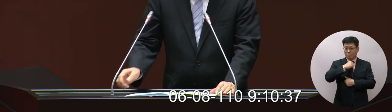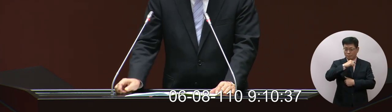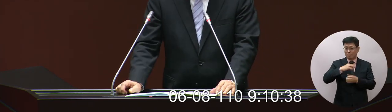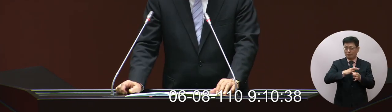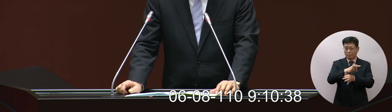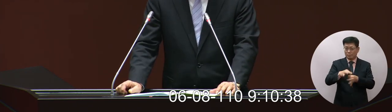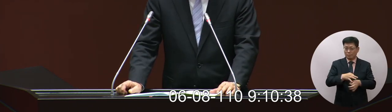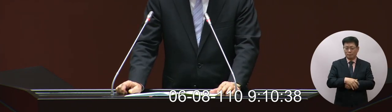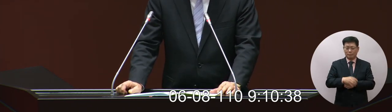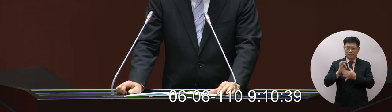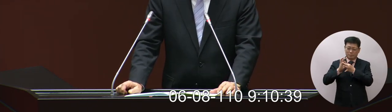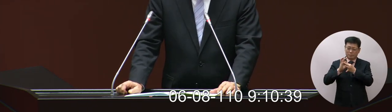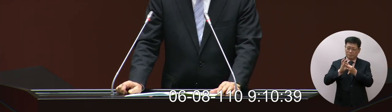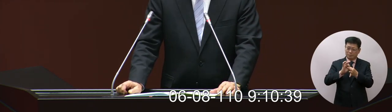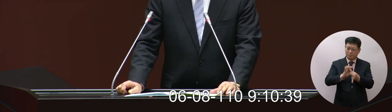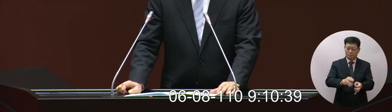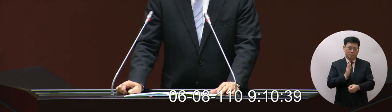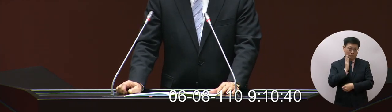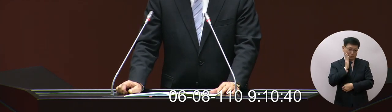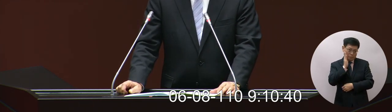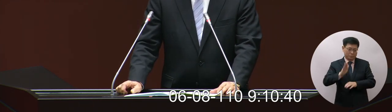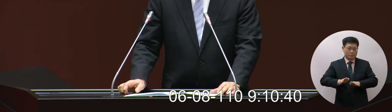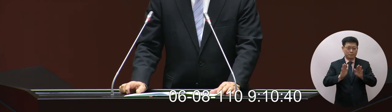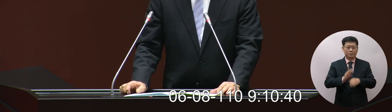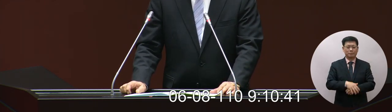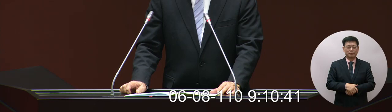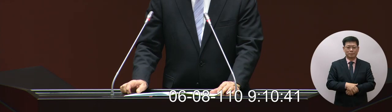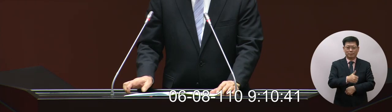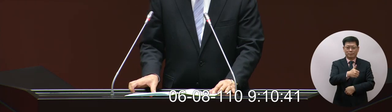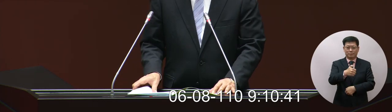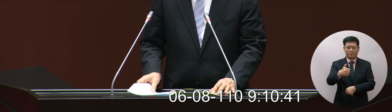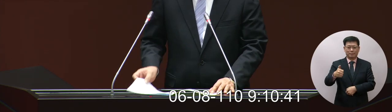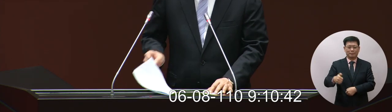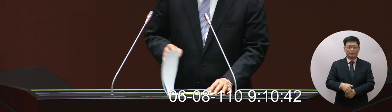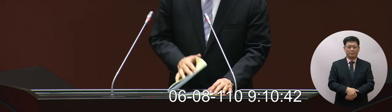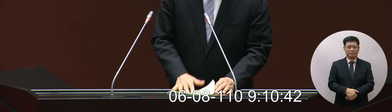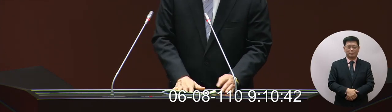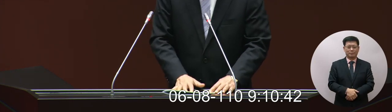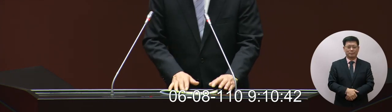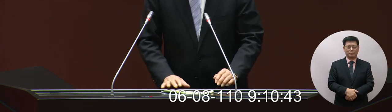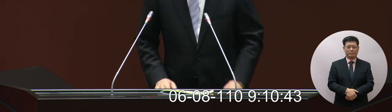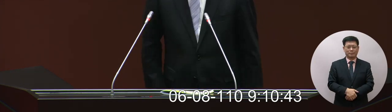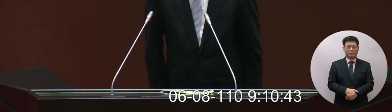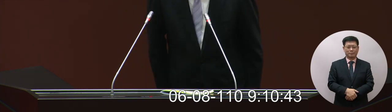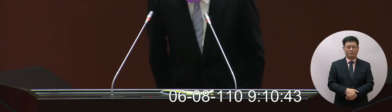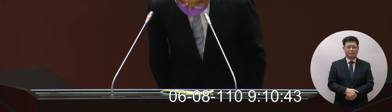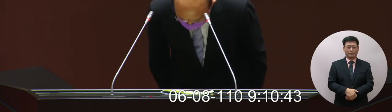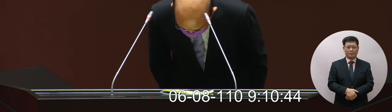济持续稳健的发展。谢谢大家。